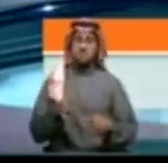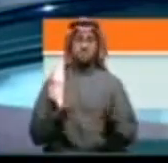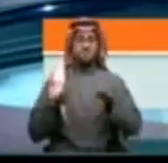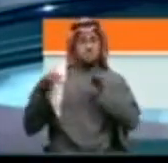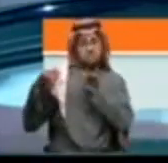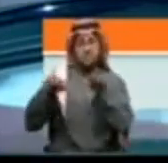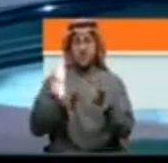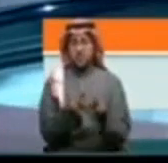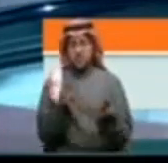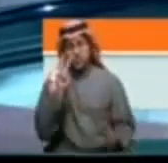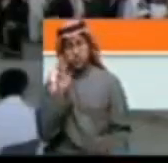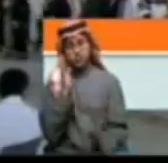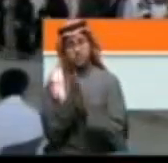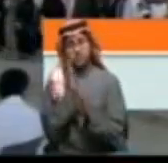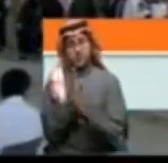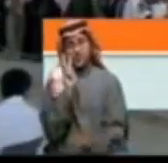بجميع فئاتهم. نتابع.